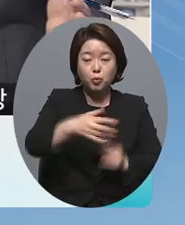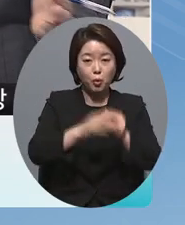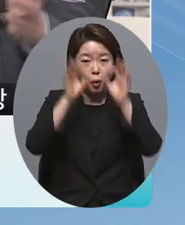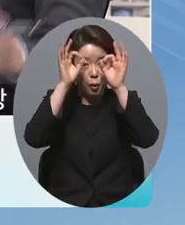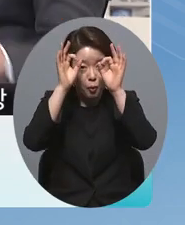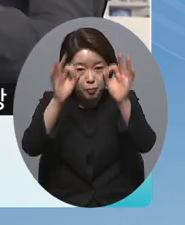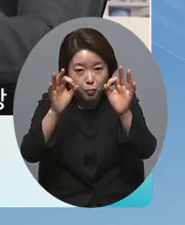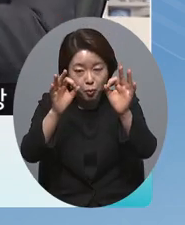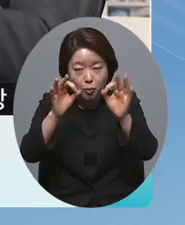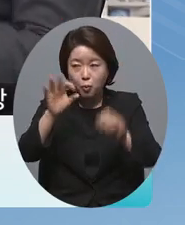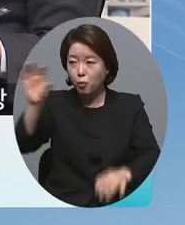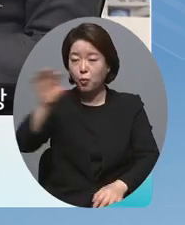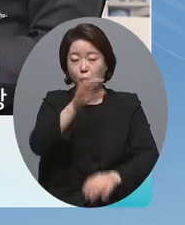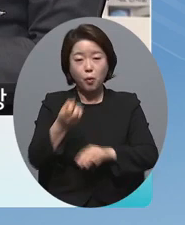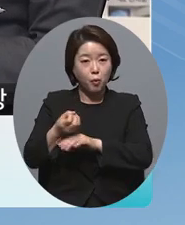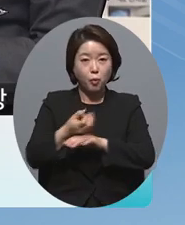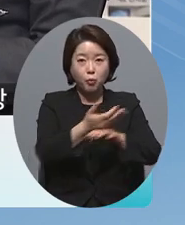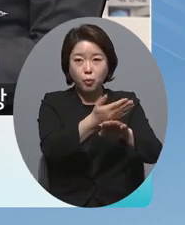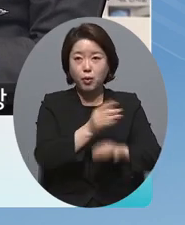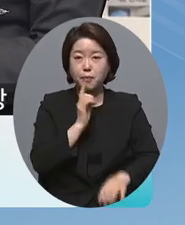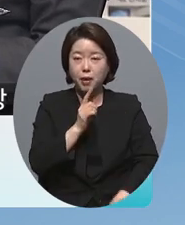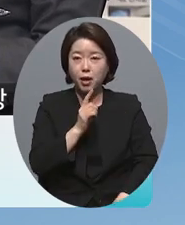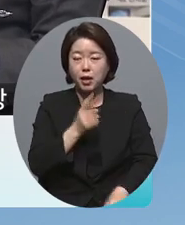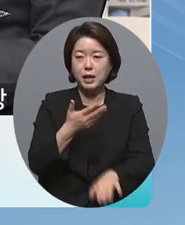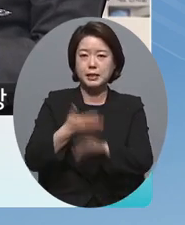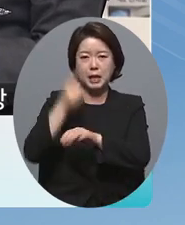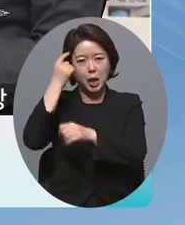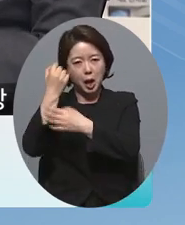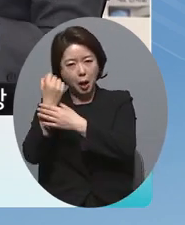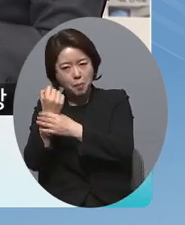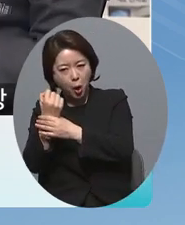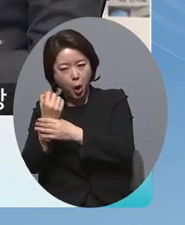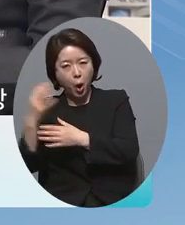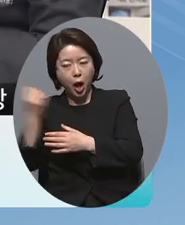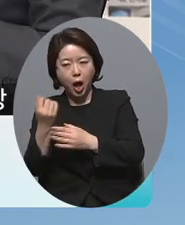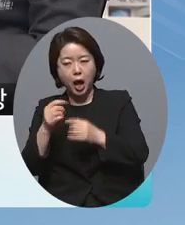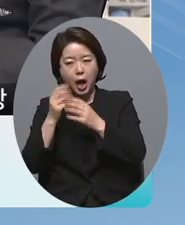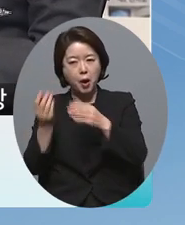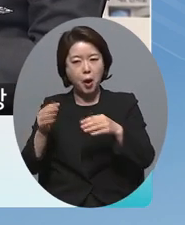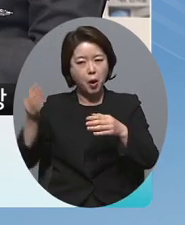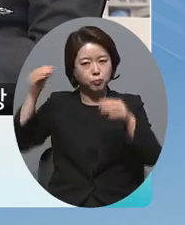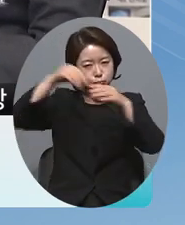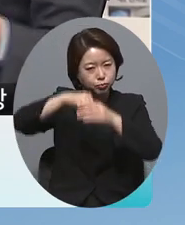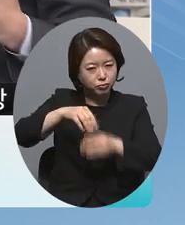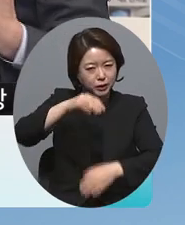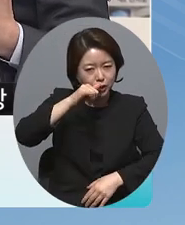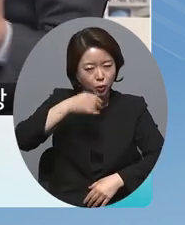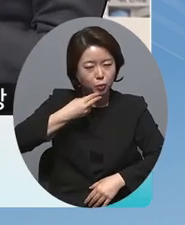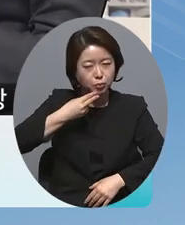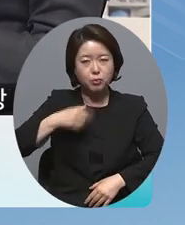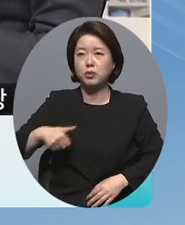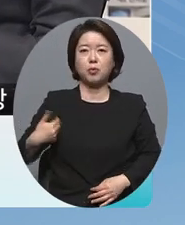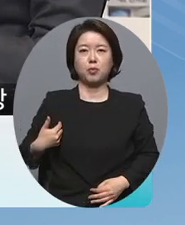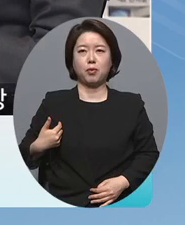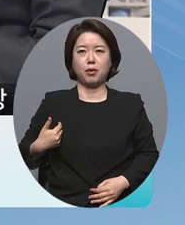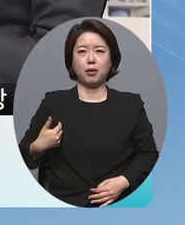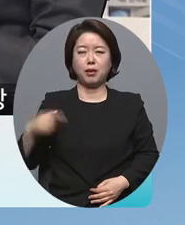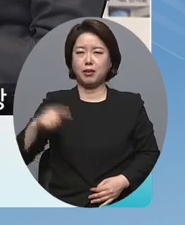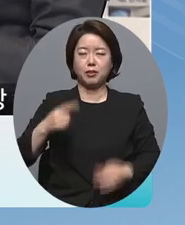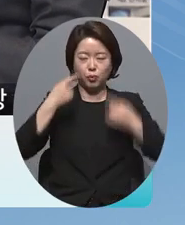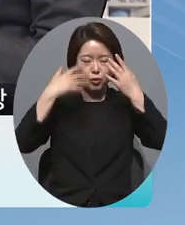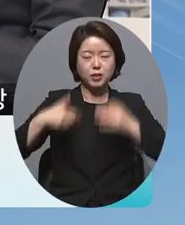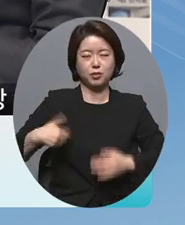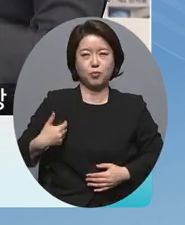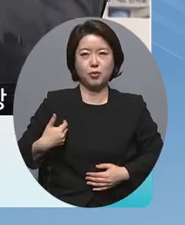한 내용이냐 아니면 다른 어떤 편견이나 선입견 같은 것이 개입돼 있는 얘기냐 하는 거는 제가 단언할